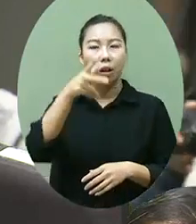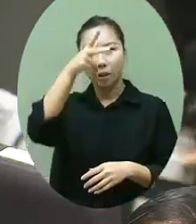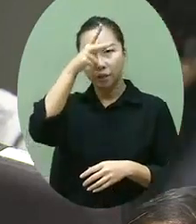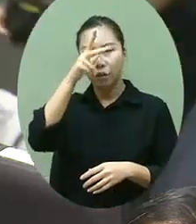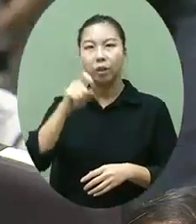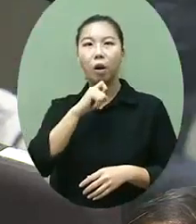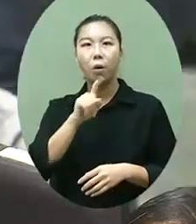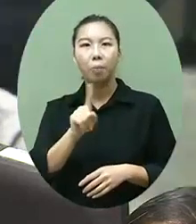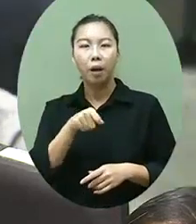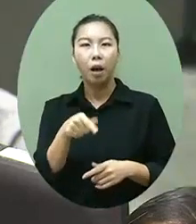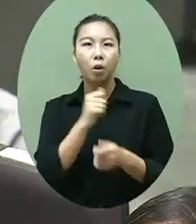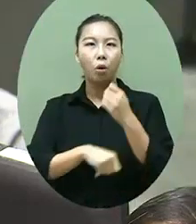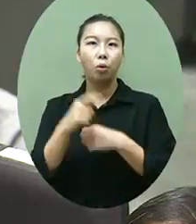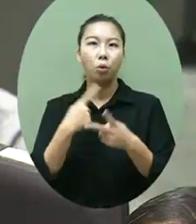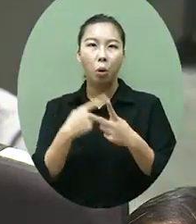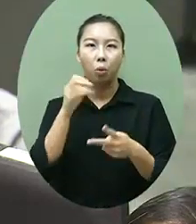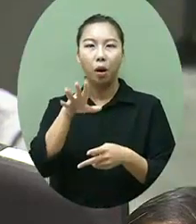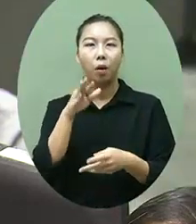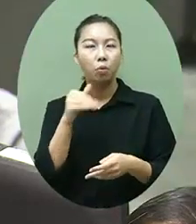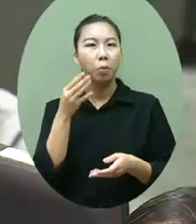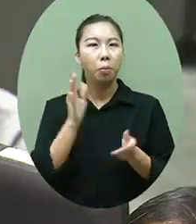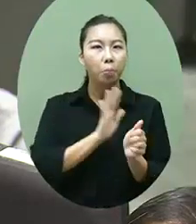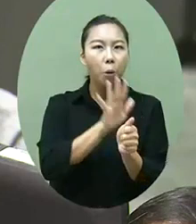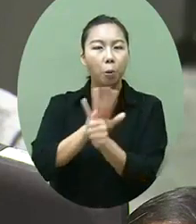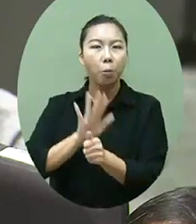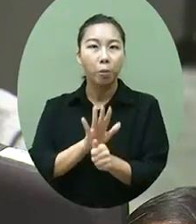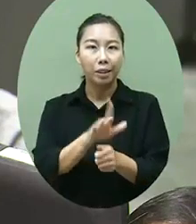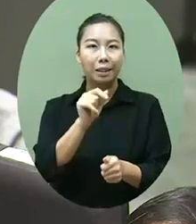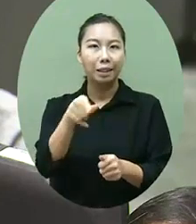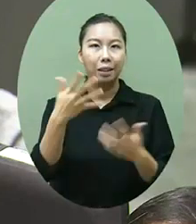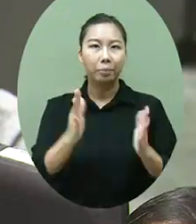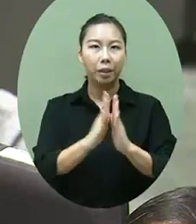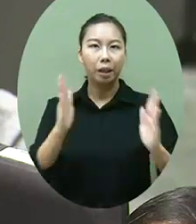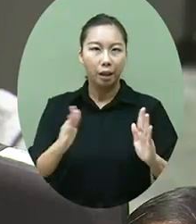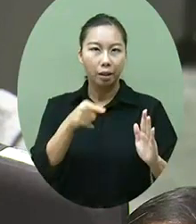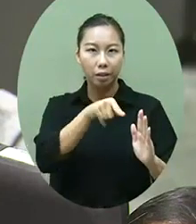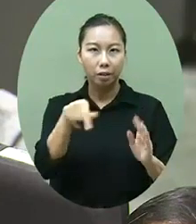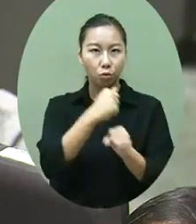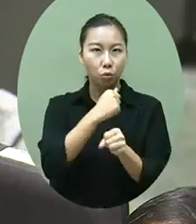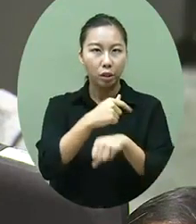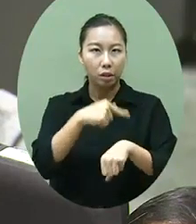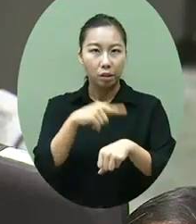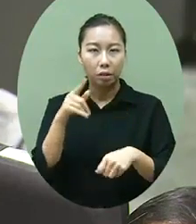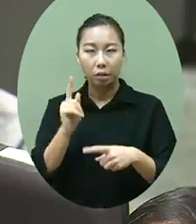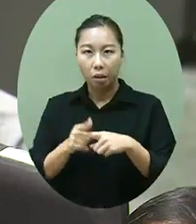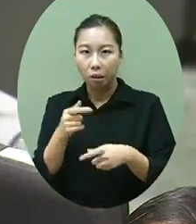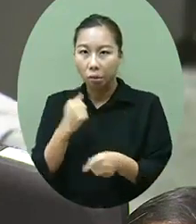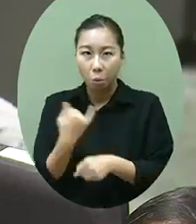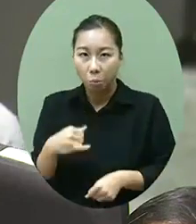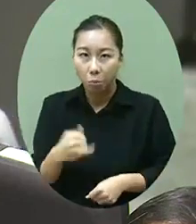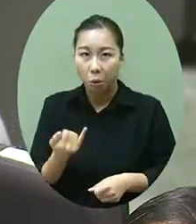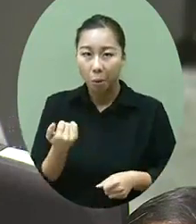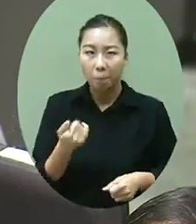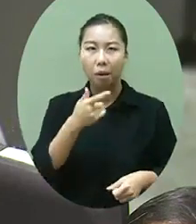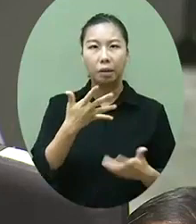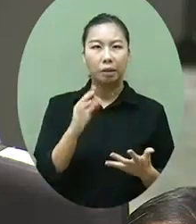好多支票，譬如話一勞工假呢啲。咁喺而家呢個環境嚟睇咧，係咪今屆任期嚟講都係凍過水咧？即係可能都要做翻